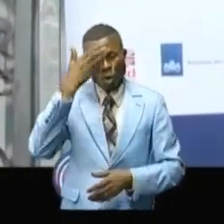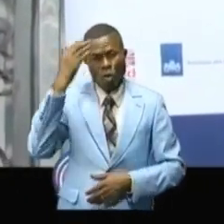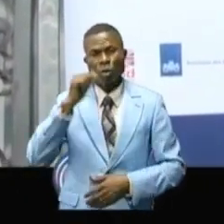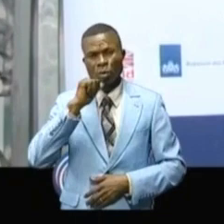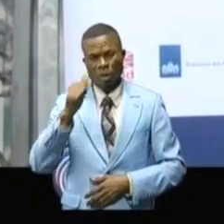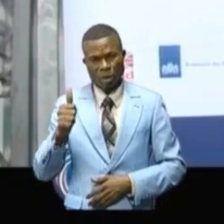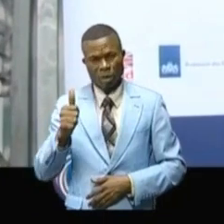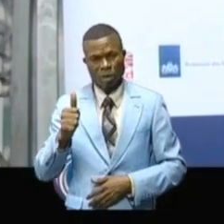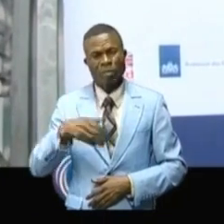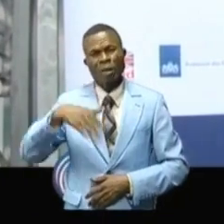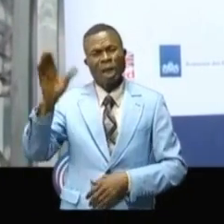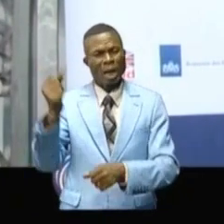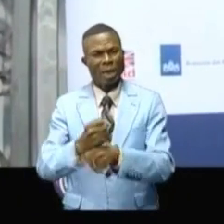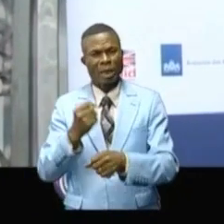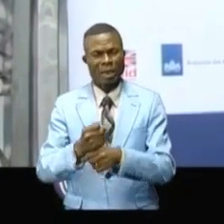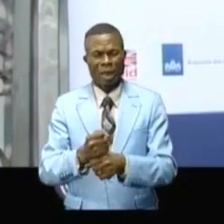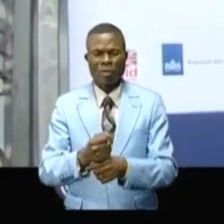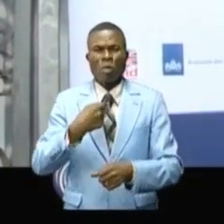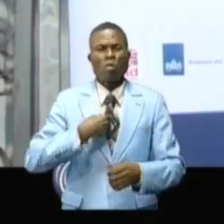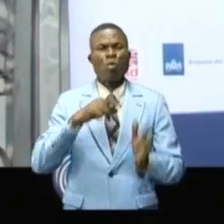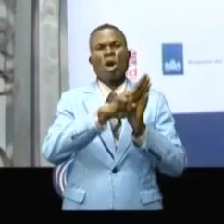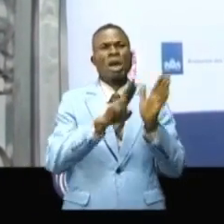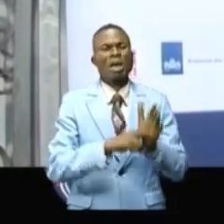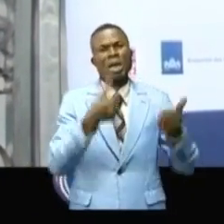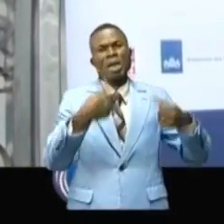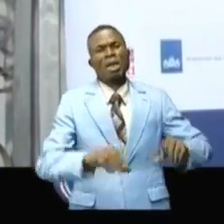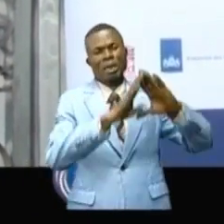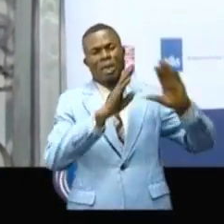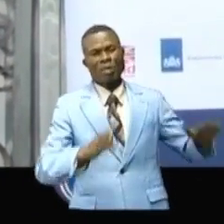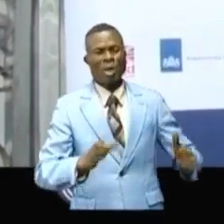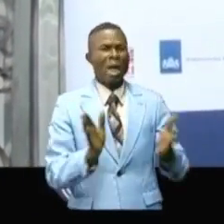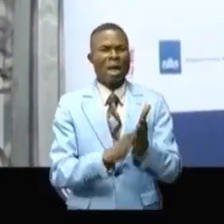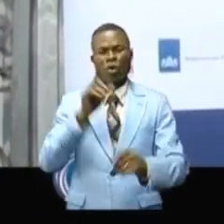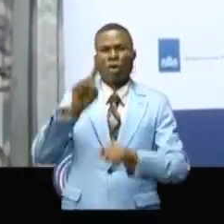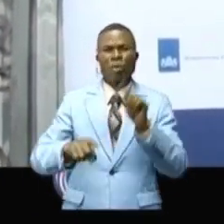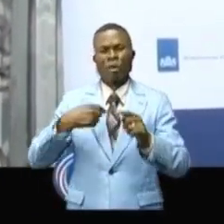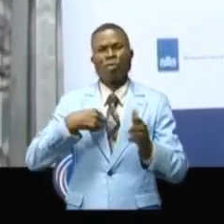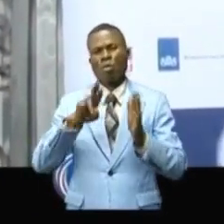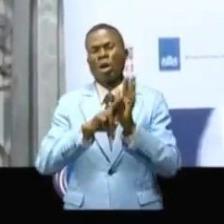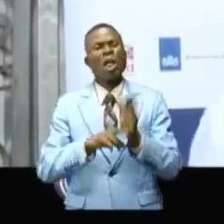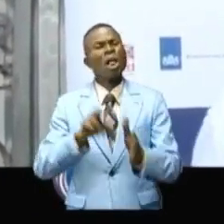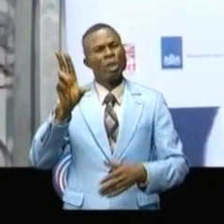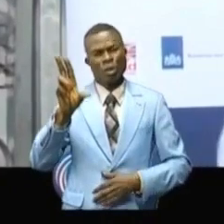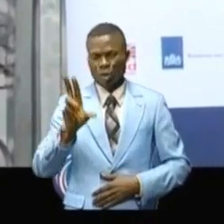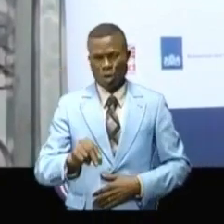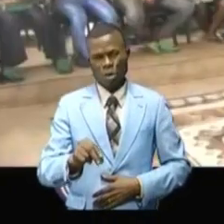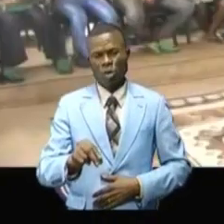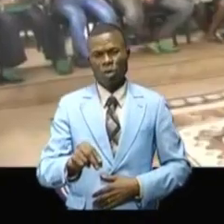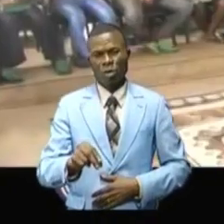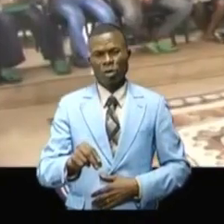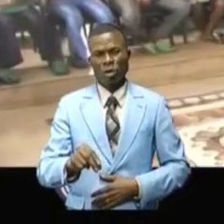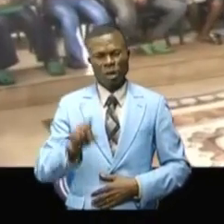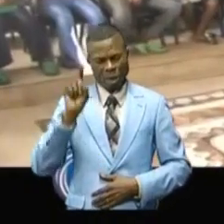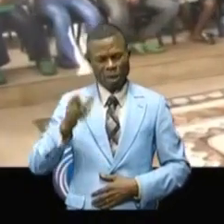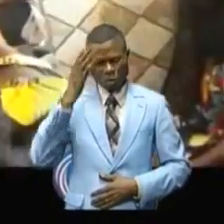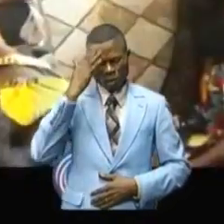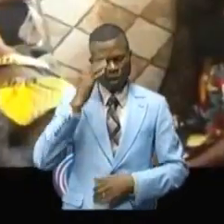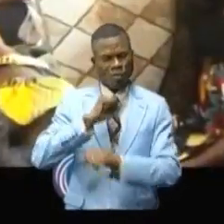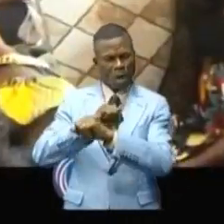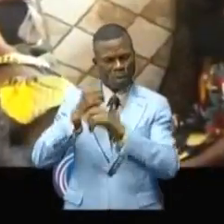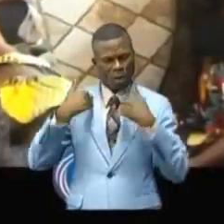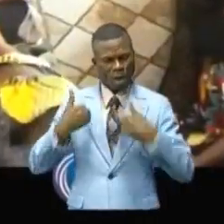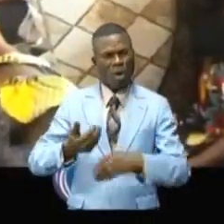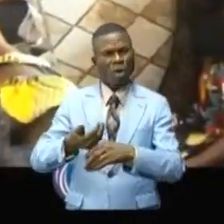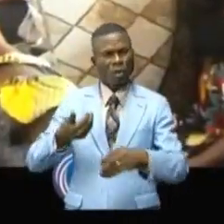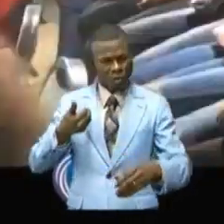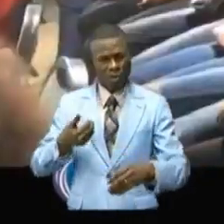d'aller au travail ni la scolarité à cause du fait qu'elle est en train de voir ses menstrues. Il est demandé aux parents